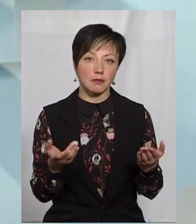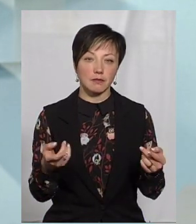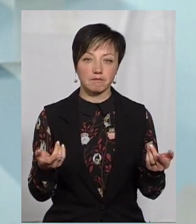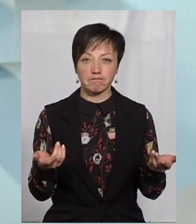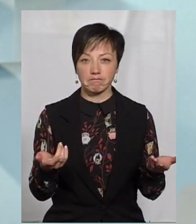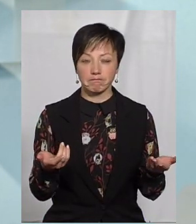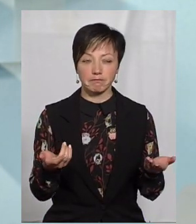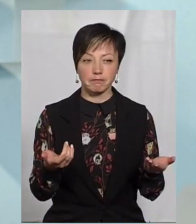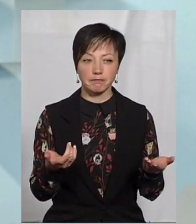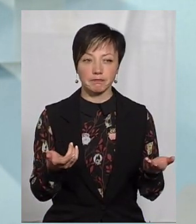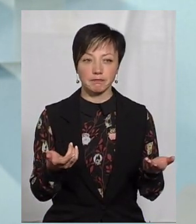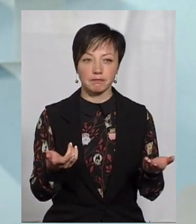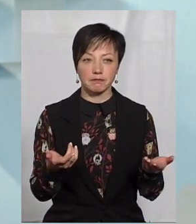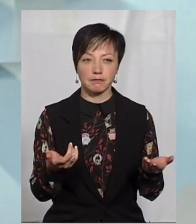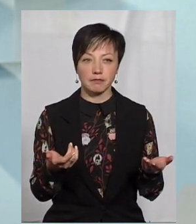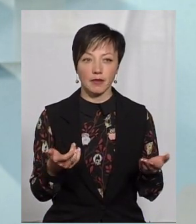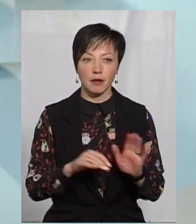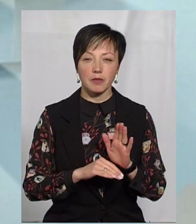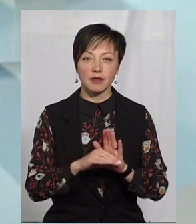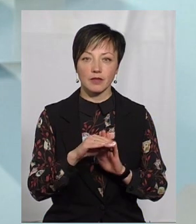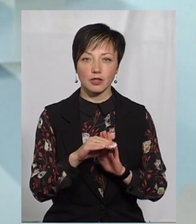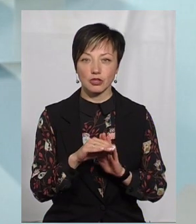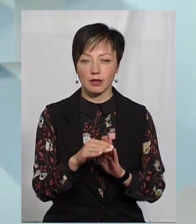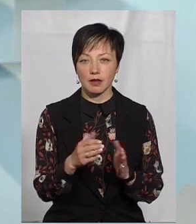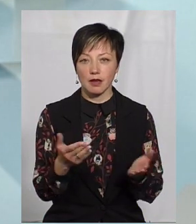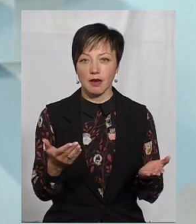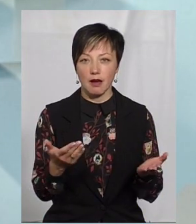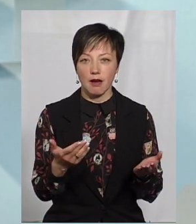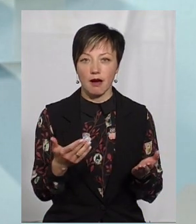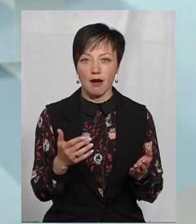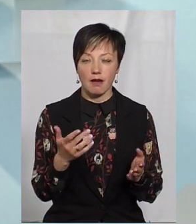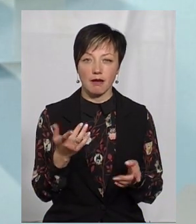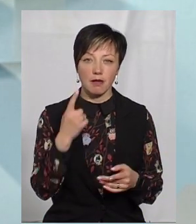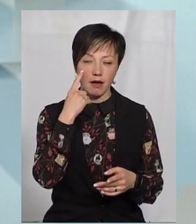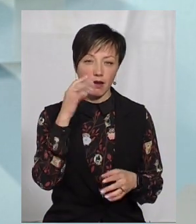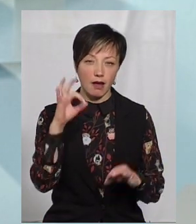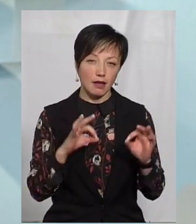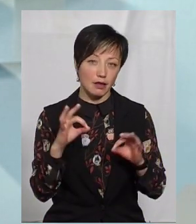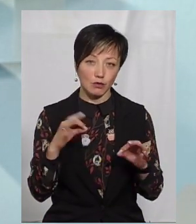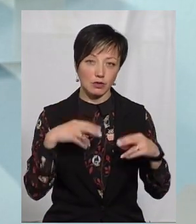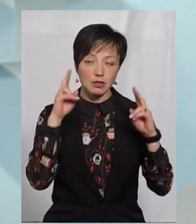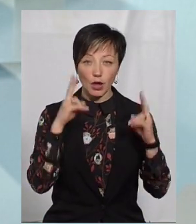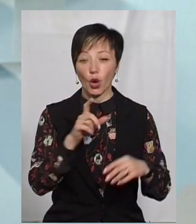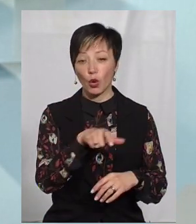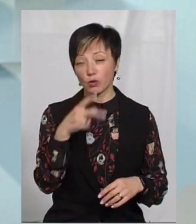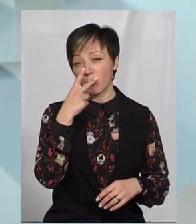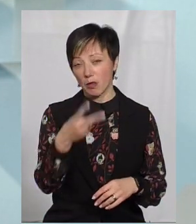та пряма, крім якогось підвищення підвищення рейтингу, ну, я не знаю. Але